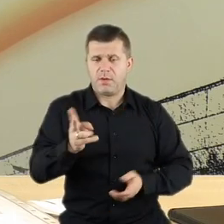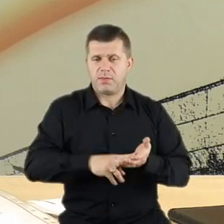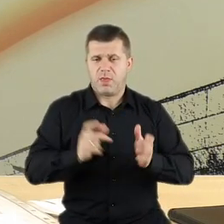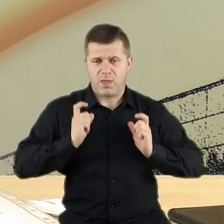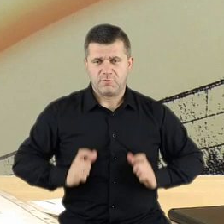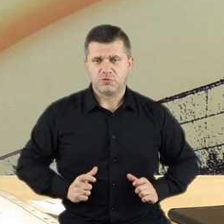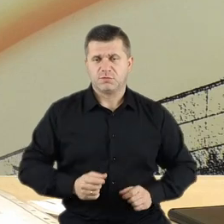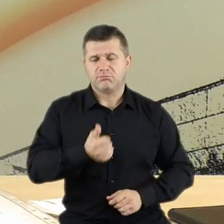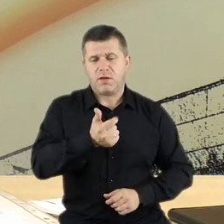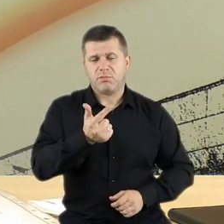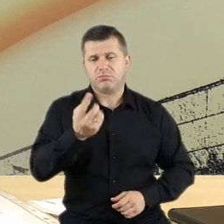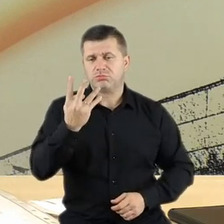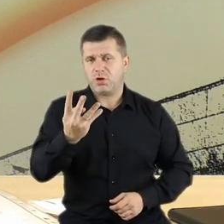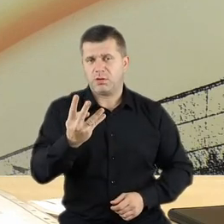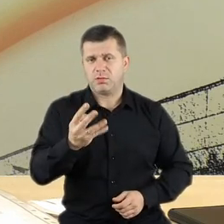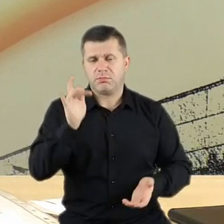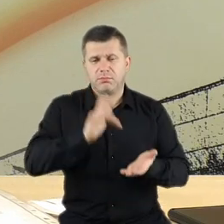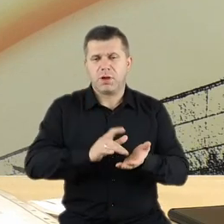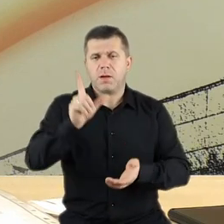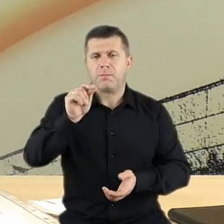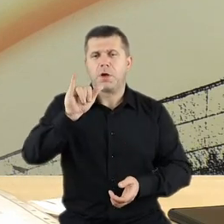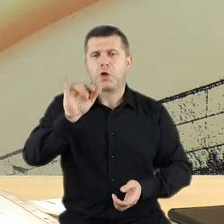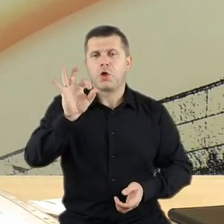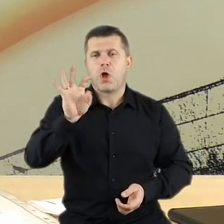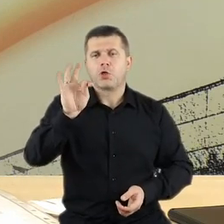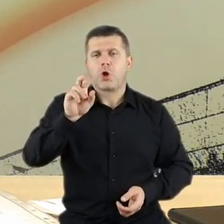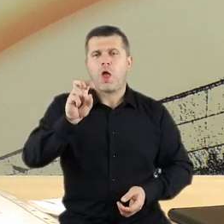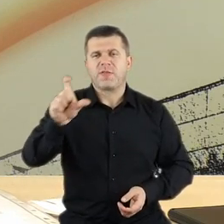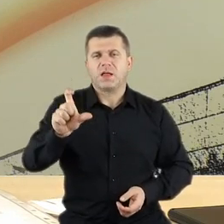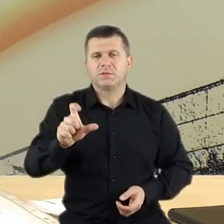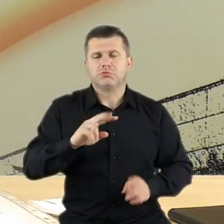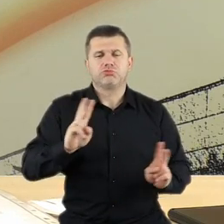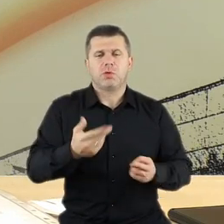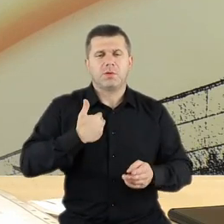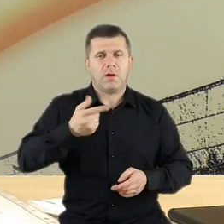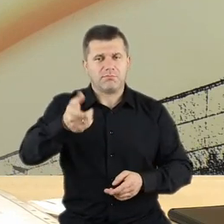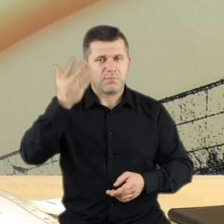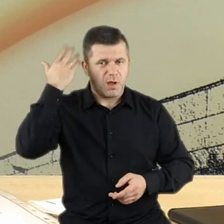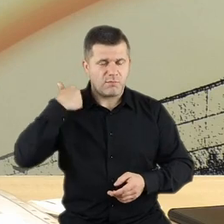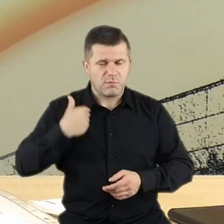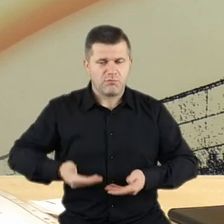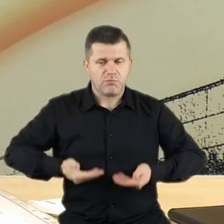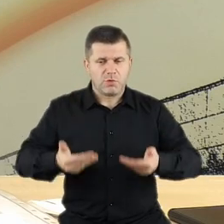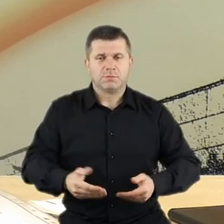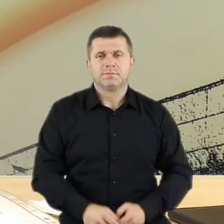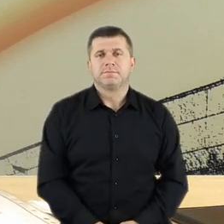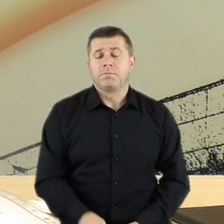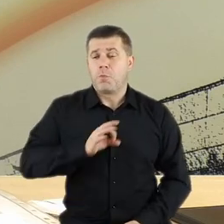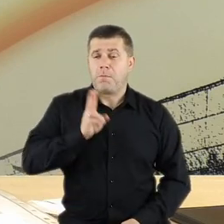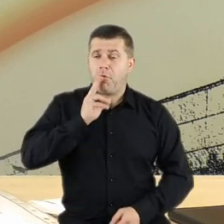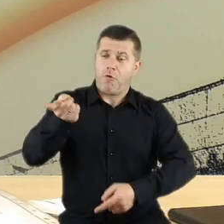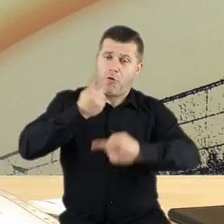Tam w piotrowcu skąd ja pochodzę i tak jak moja mama mi opowiadała